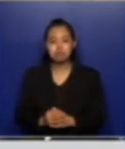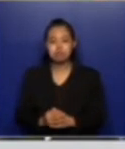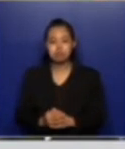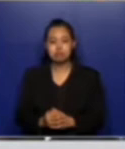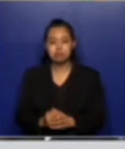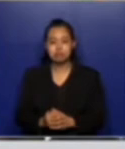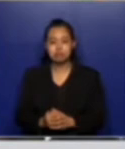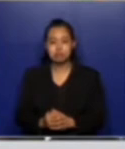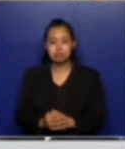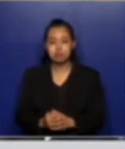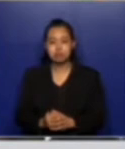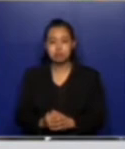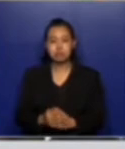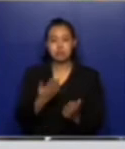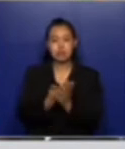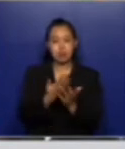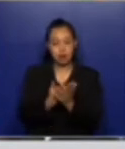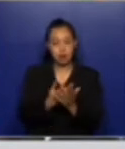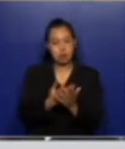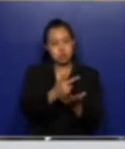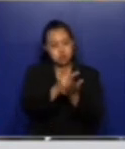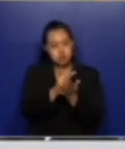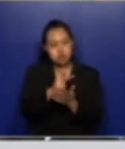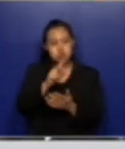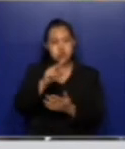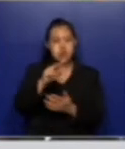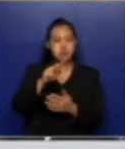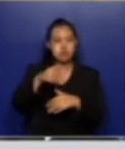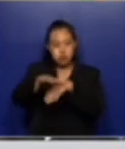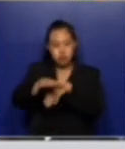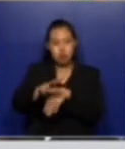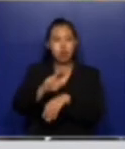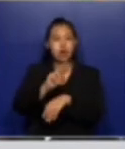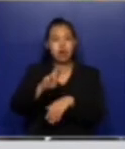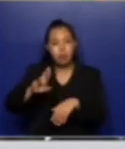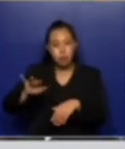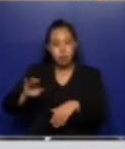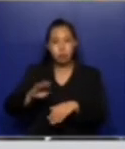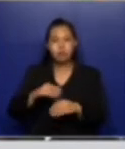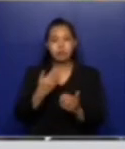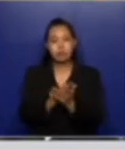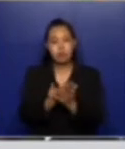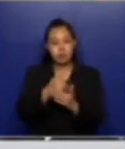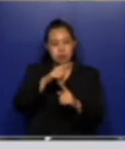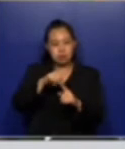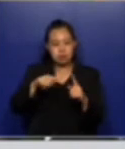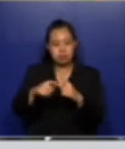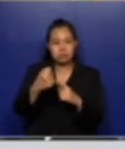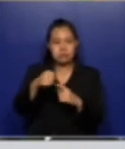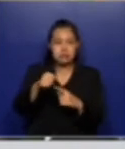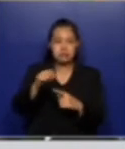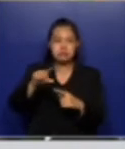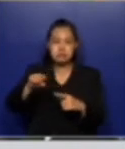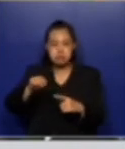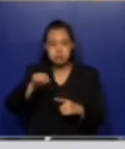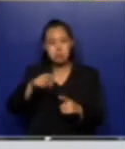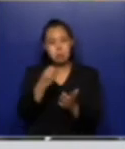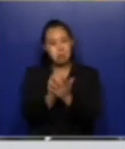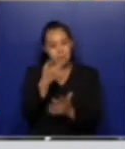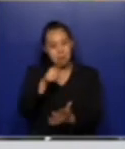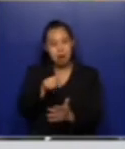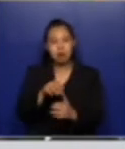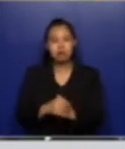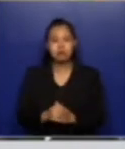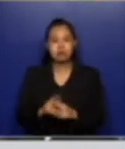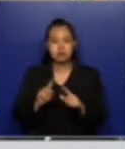ทราบไหมครับว่าเงินนอกระบบดอกเบี้ยมันเท่าไหร่ร้อยละ10ร้อยละ20แต่ความจำ